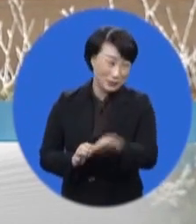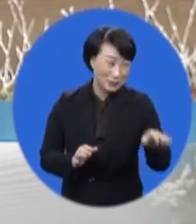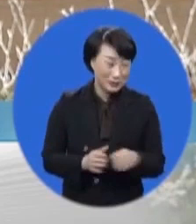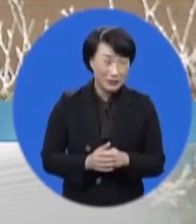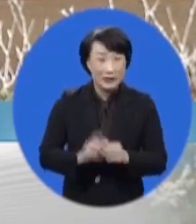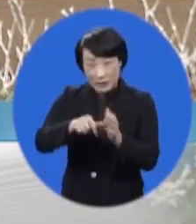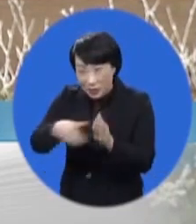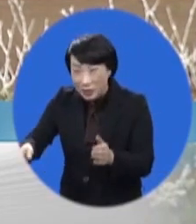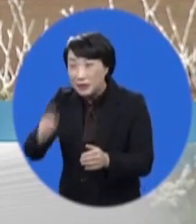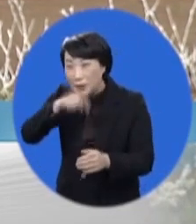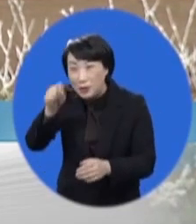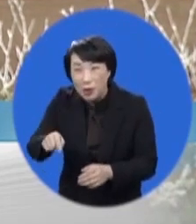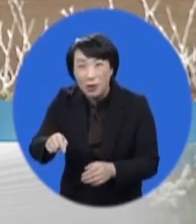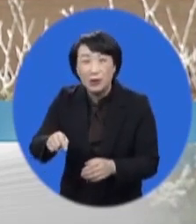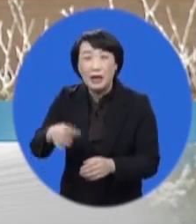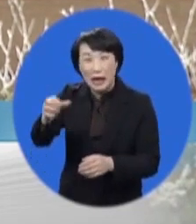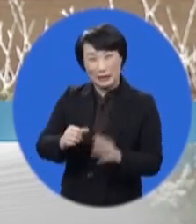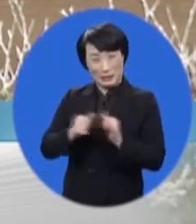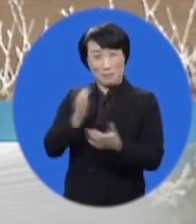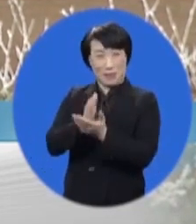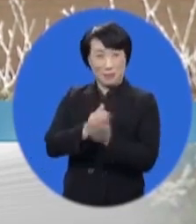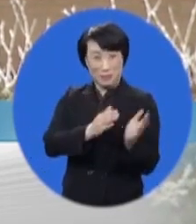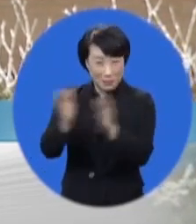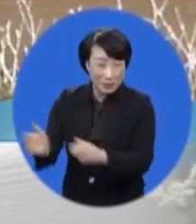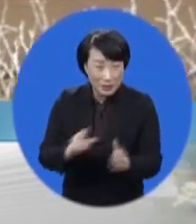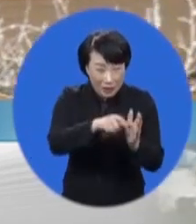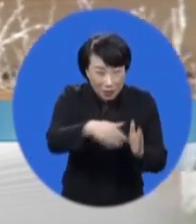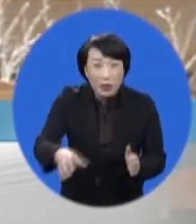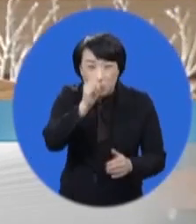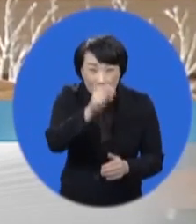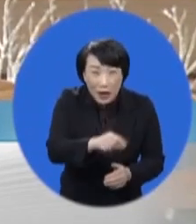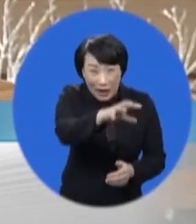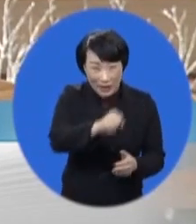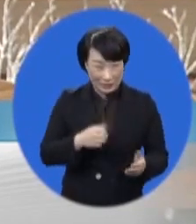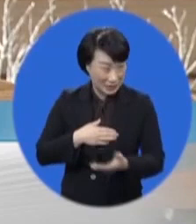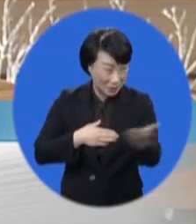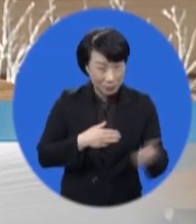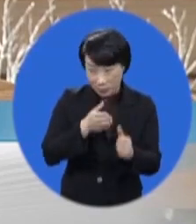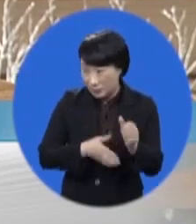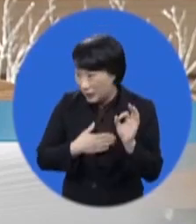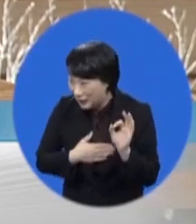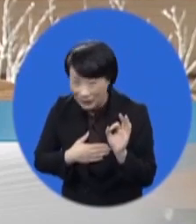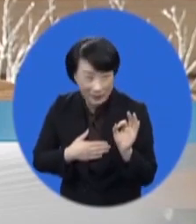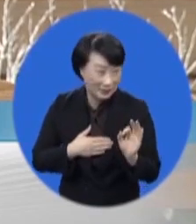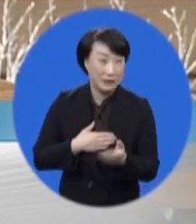세월의 단점을 가진 자가 되지 말고 세월의 장점을 가진 자가 되어야 된다는 거예요.